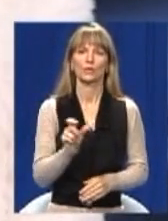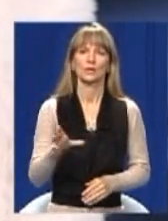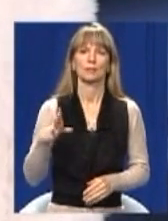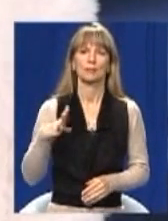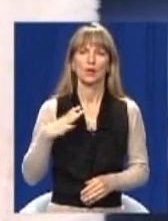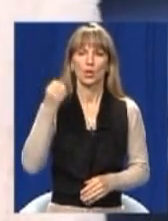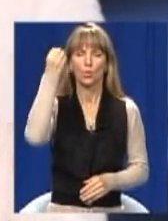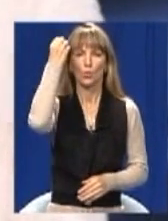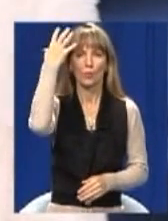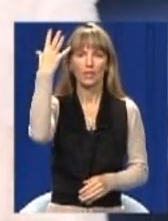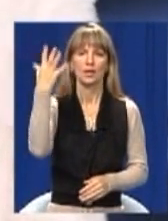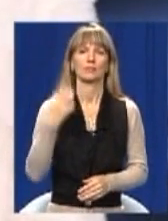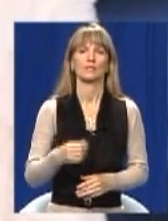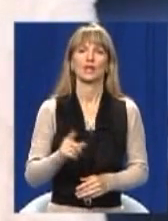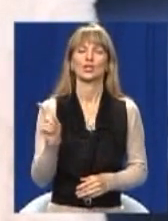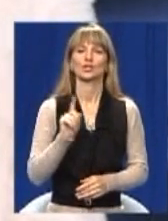были умными,